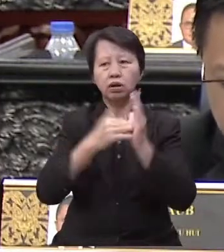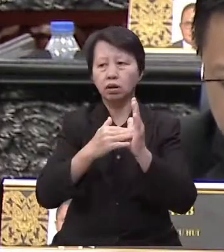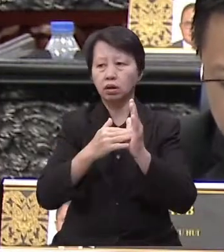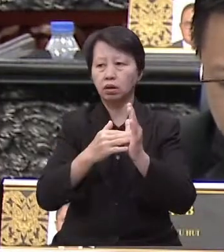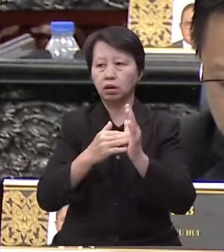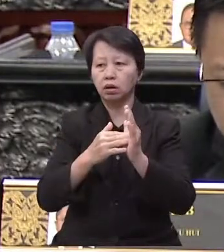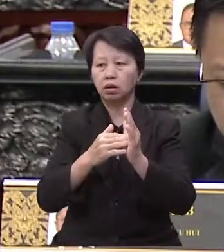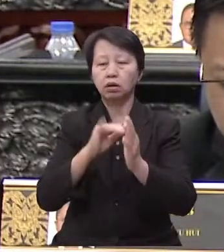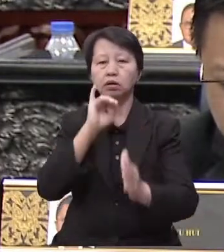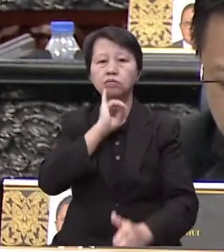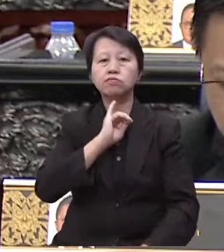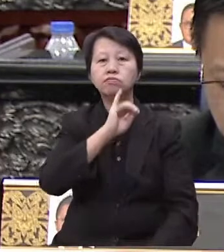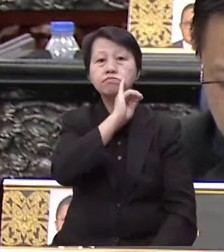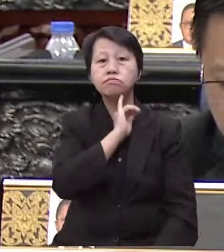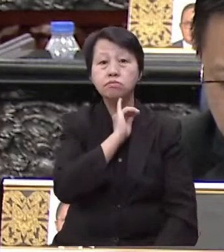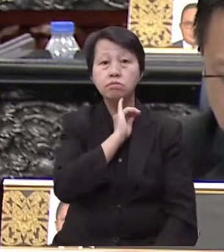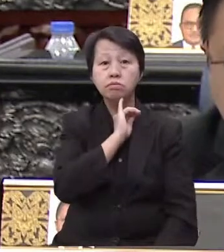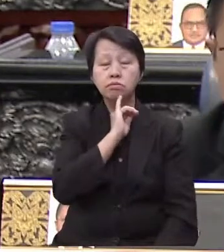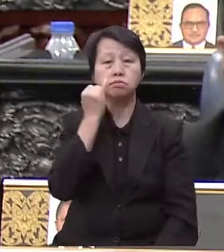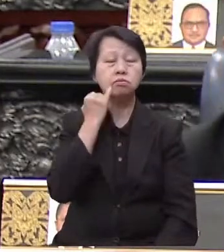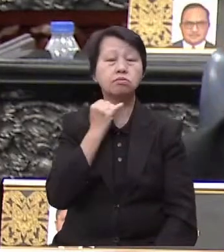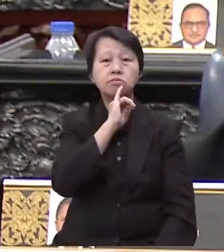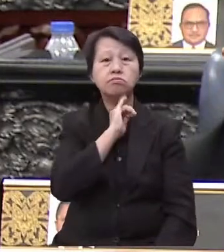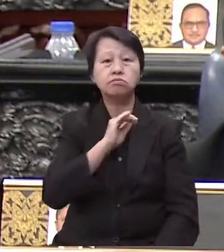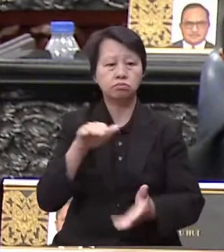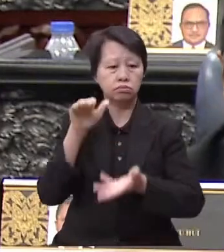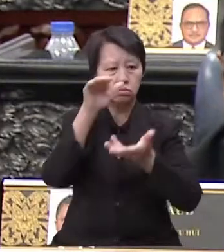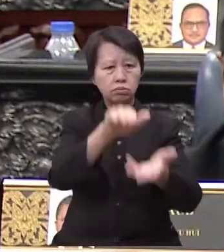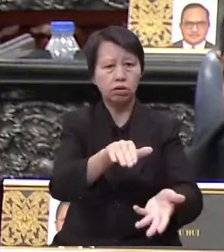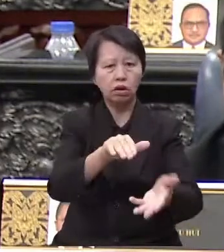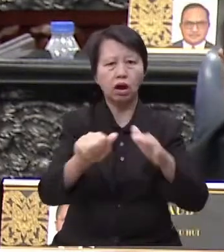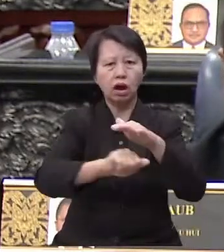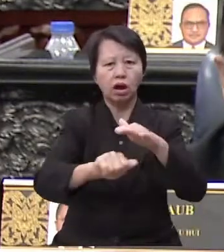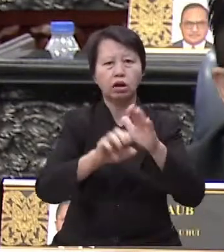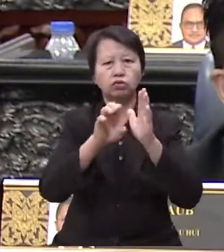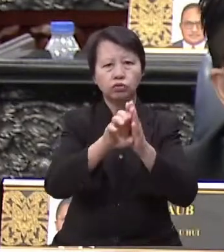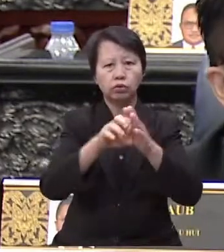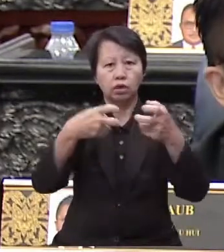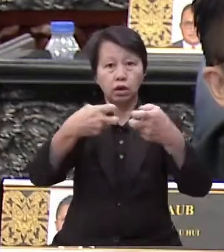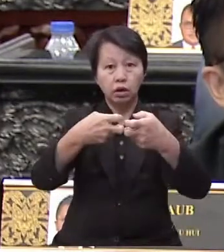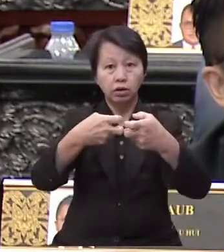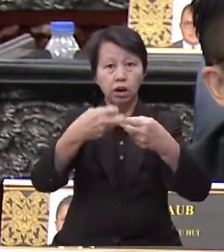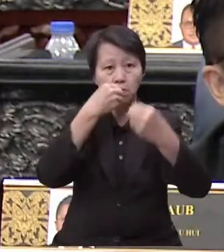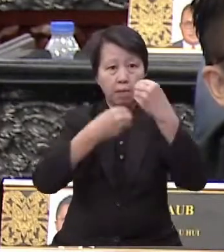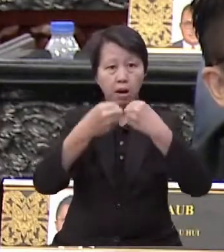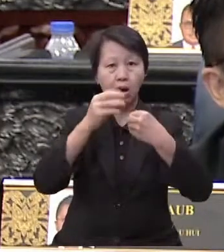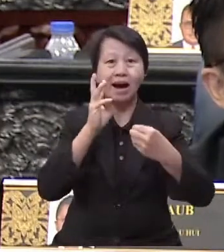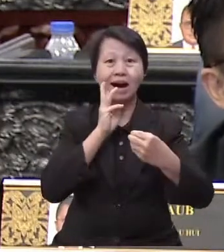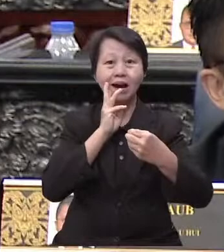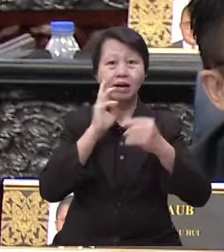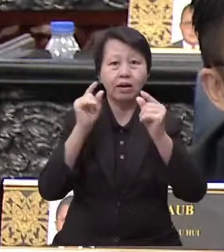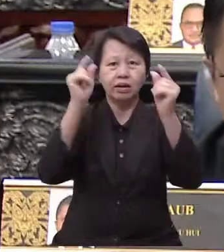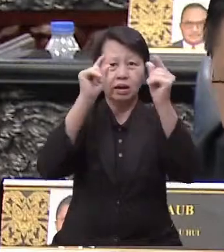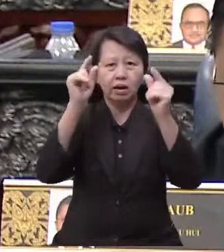oleh Israel terhadap bekalan keperluan asas seperti elektrik, makanan, air dan